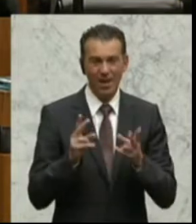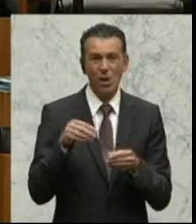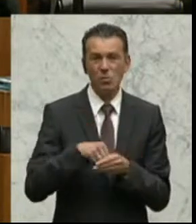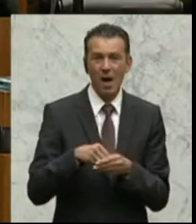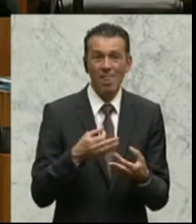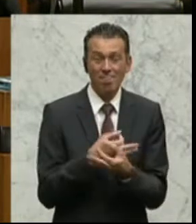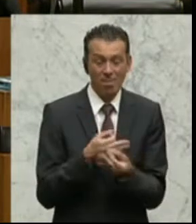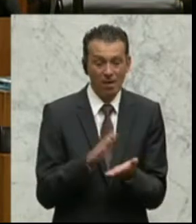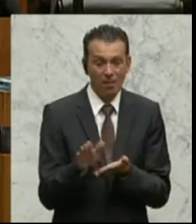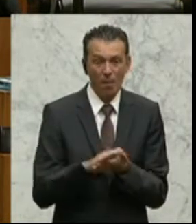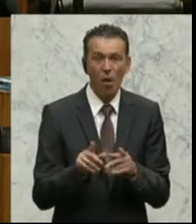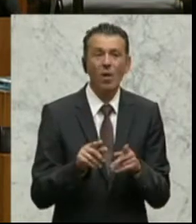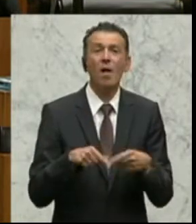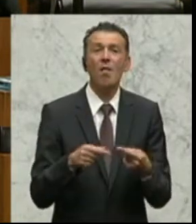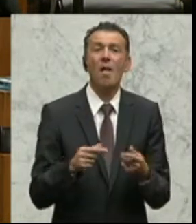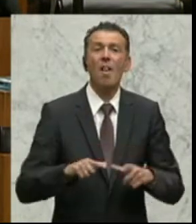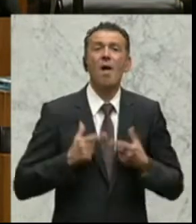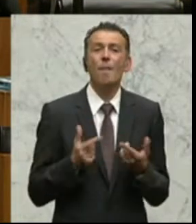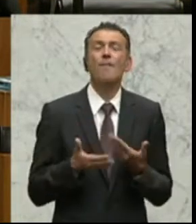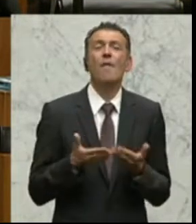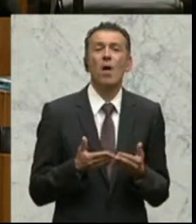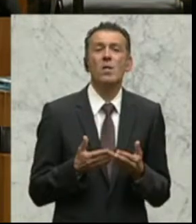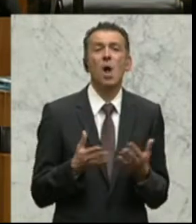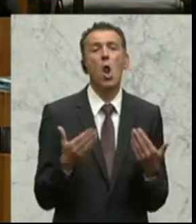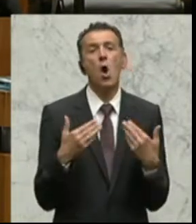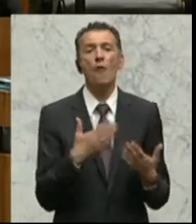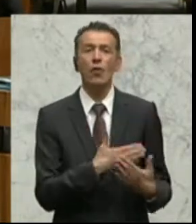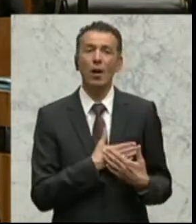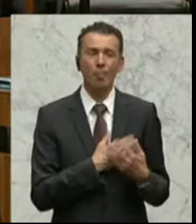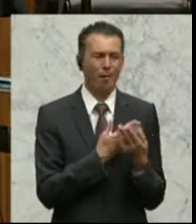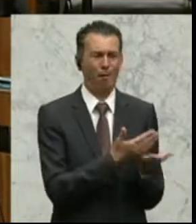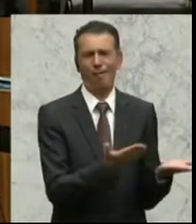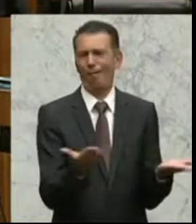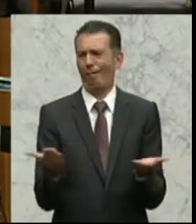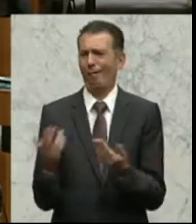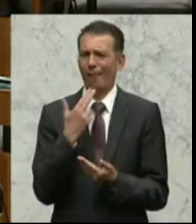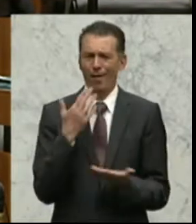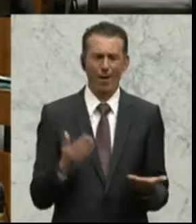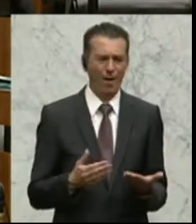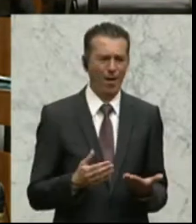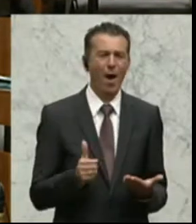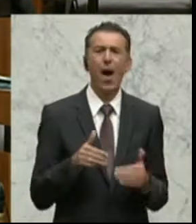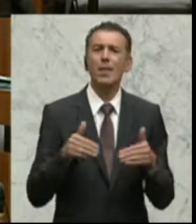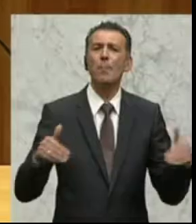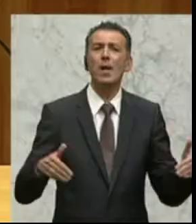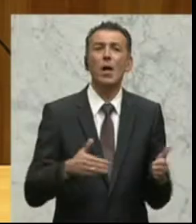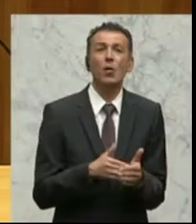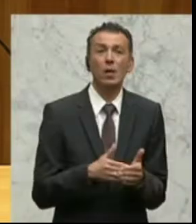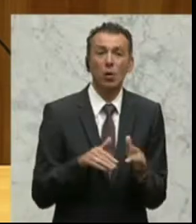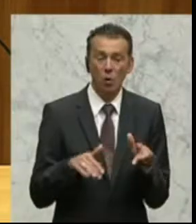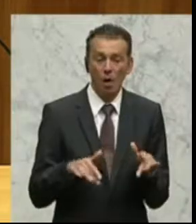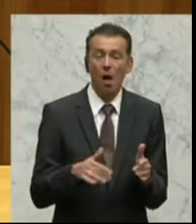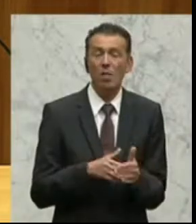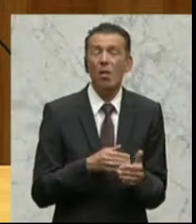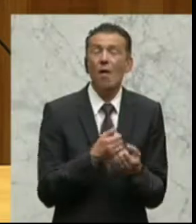Luft und Liebe. Die Menschen würde ich gerne sehen, die das haben. Hätte er 1 Million, ist er noch immer frei. Das heißt, er zahlt noch immer gar nichts. Und